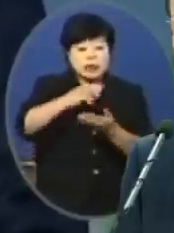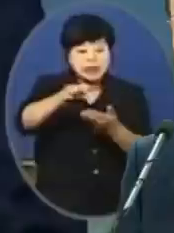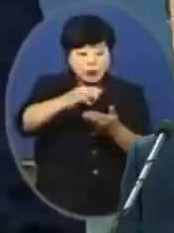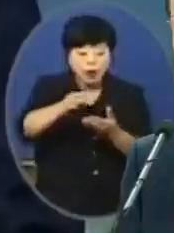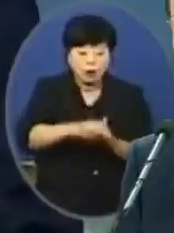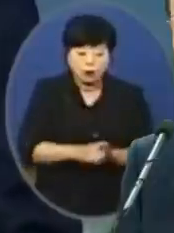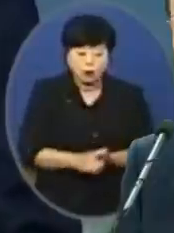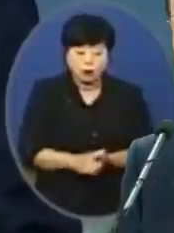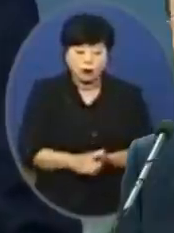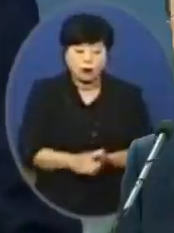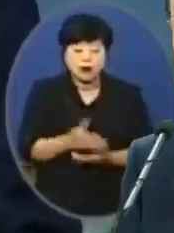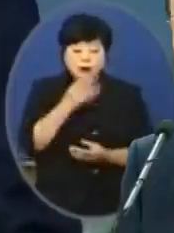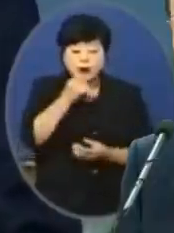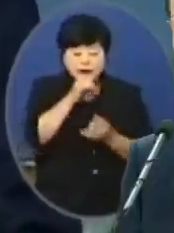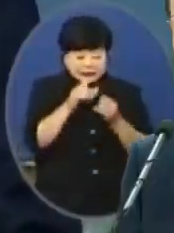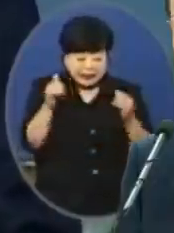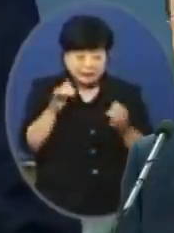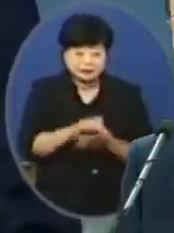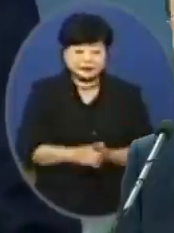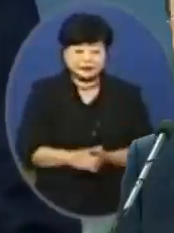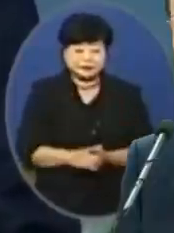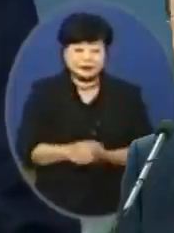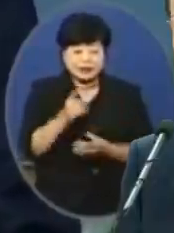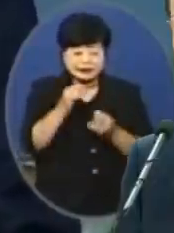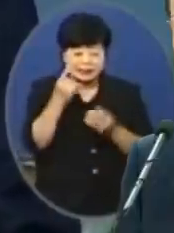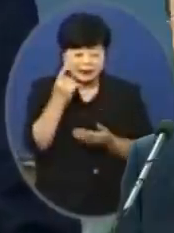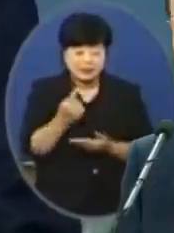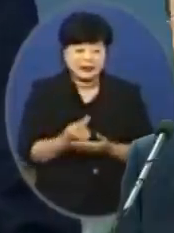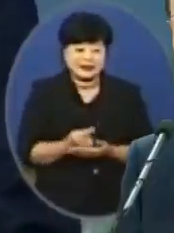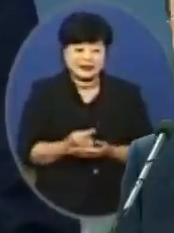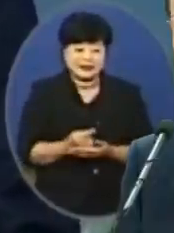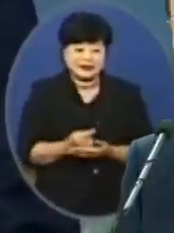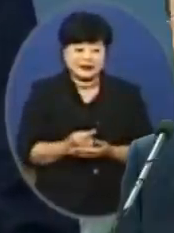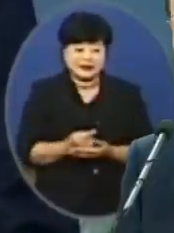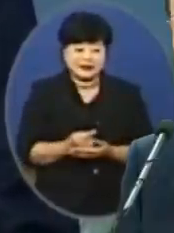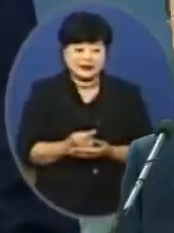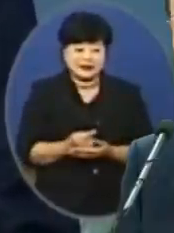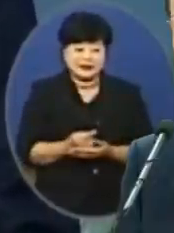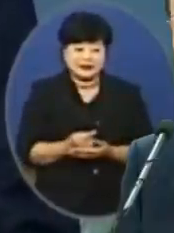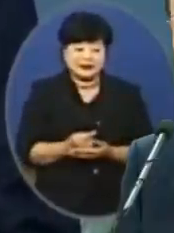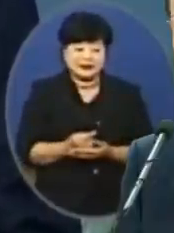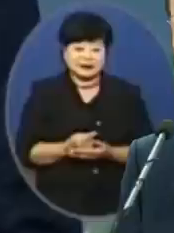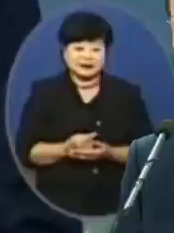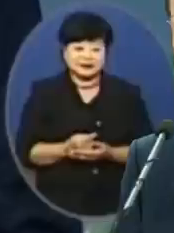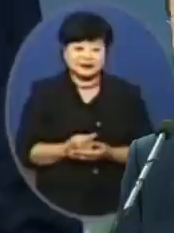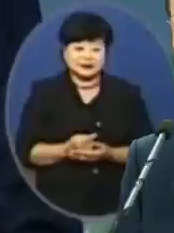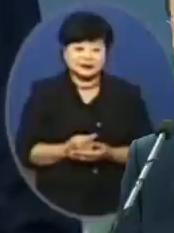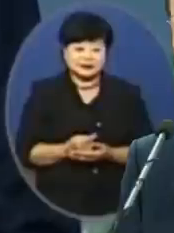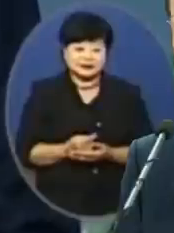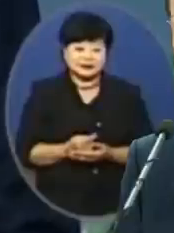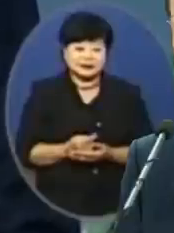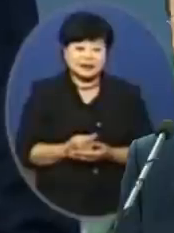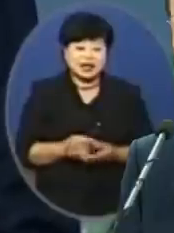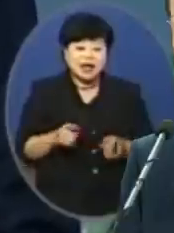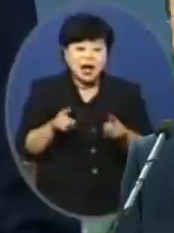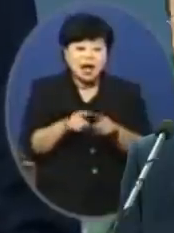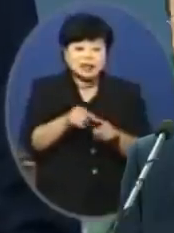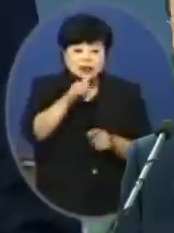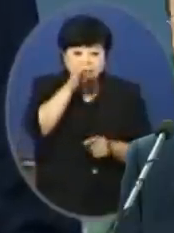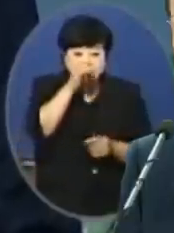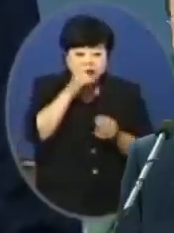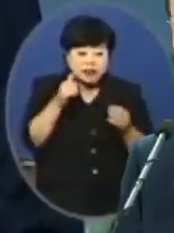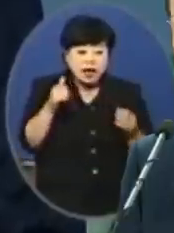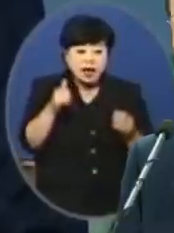그러므로 복 있는 사람 한 사람이 이러한 태도를 가지고 살면은 그 같이 있는